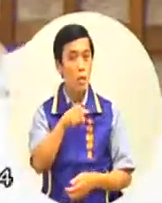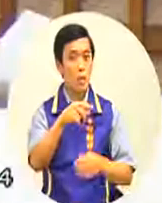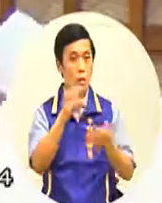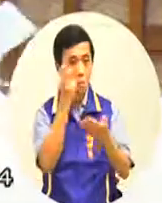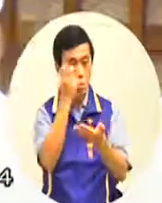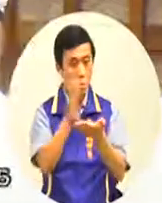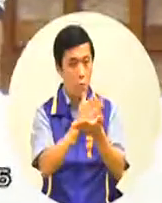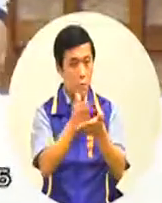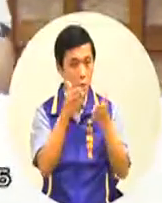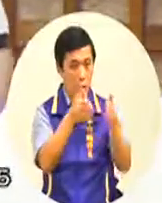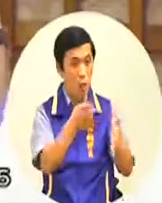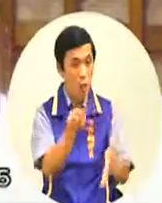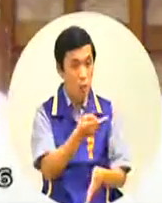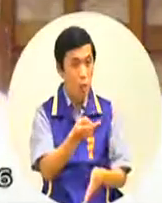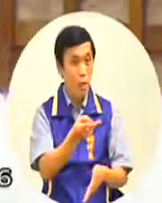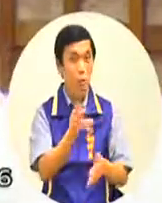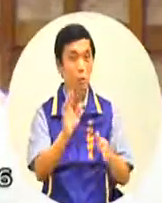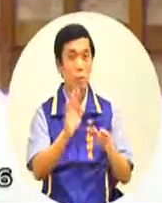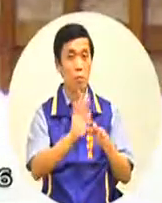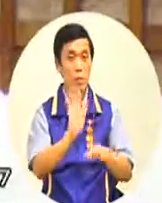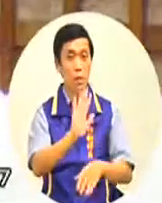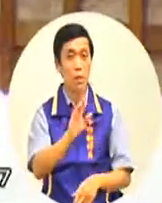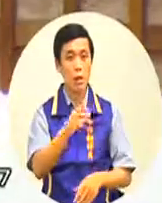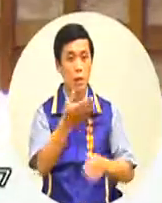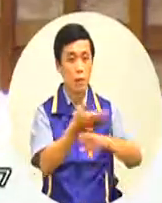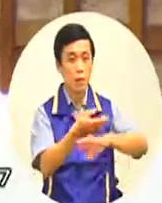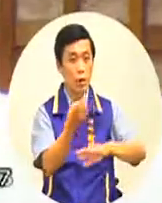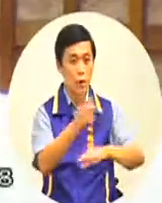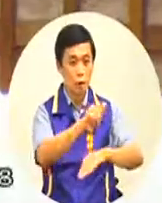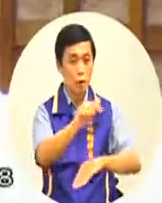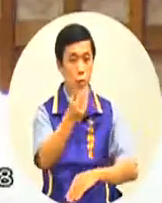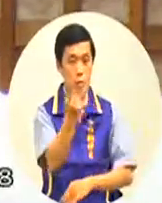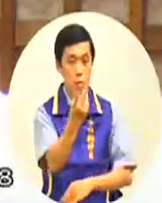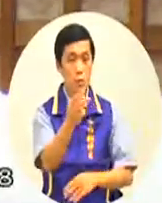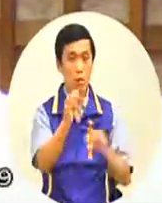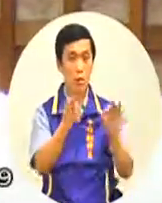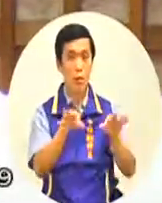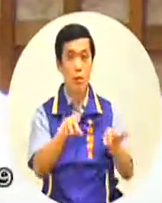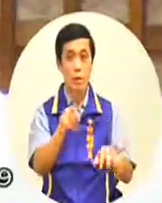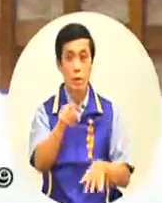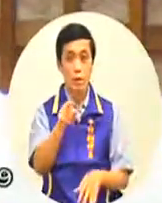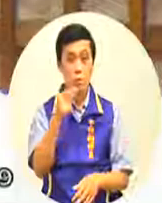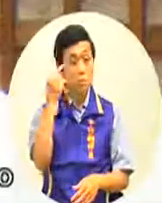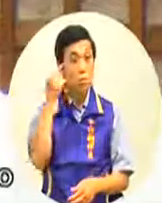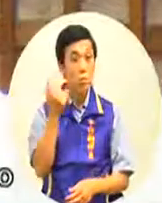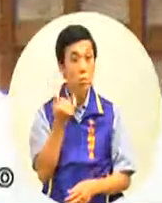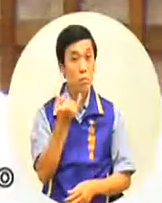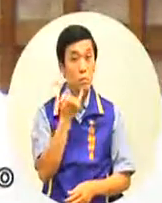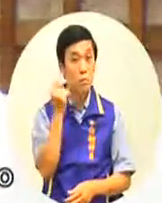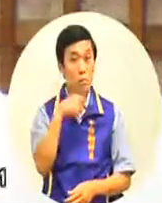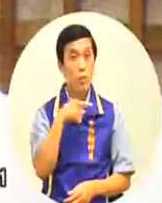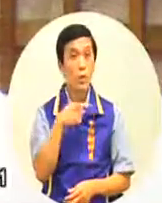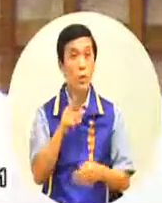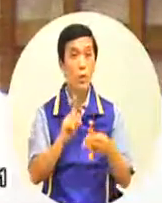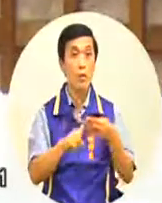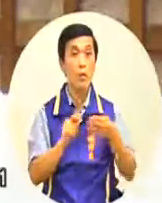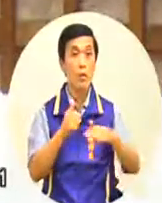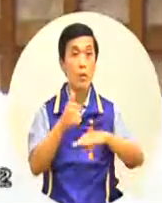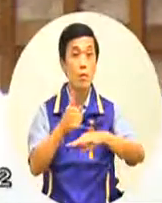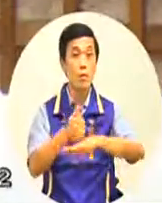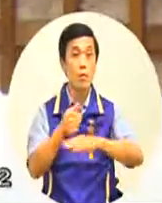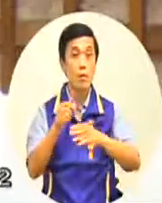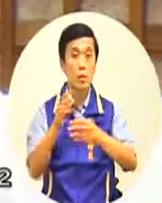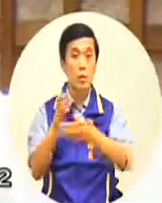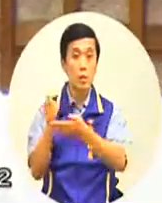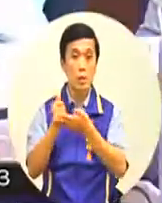两项物件，加浪费的嘛，是不是会使袂啦？来，主席们，请 姚局长答复。